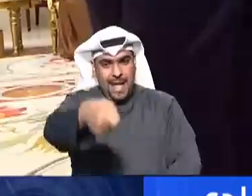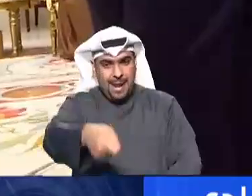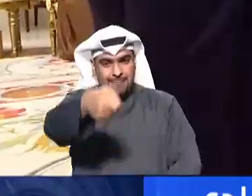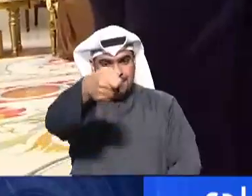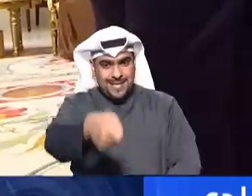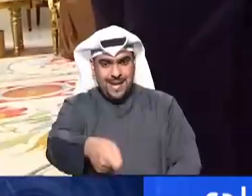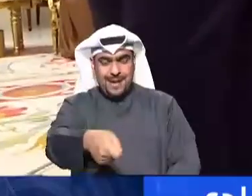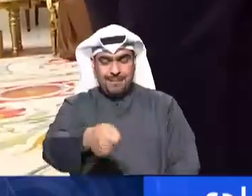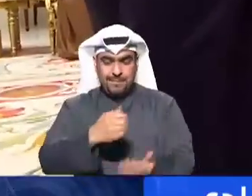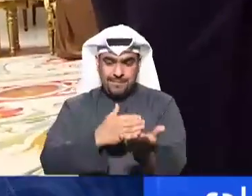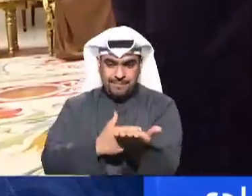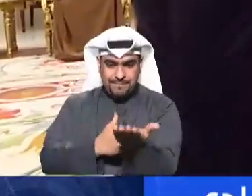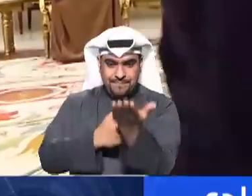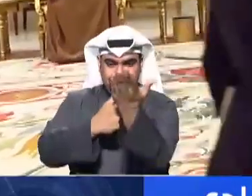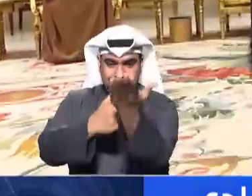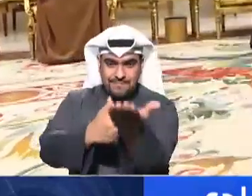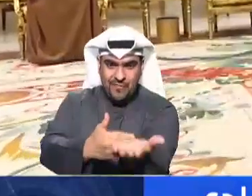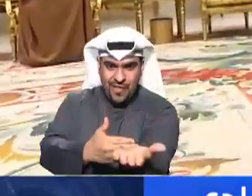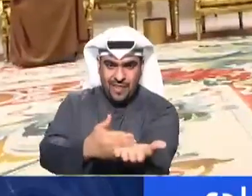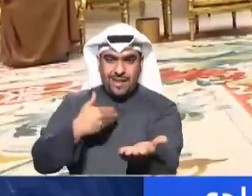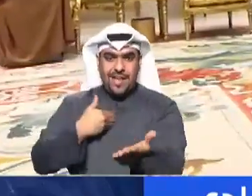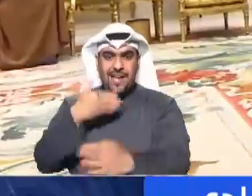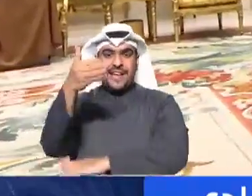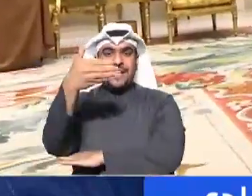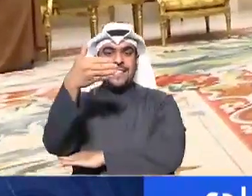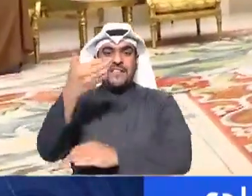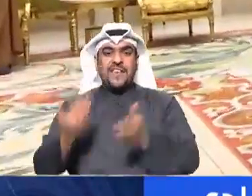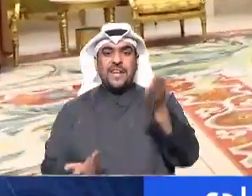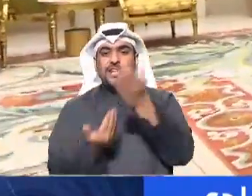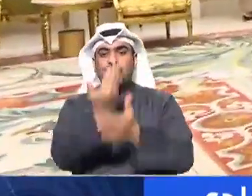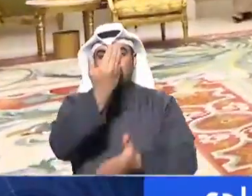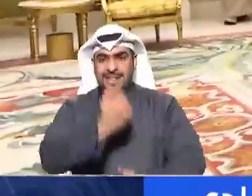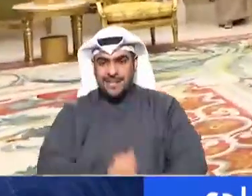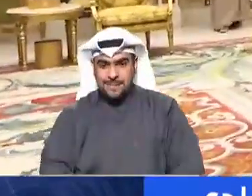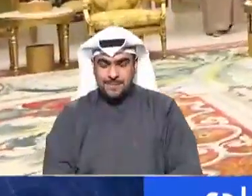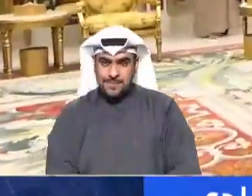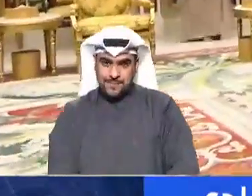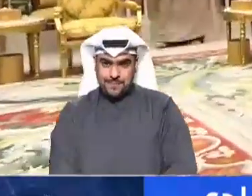كسفير. تفضل. أليزي سموكم.